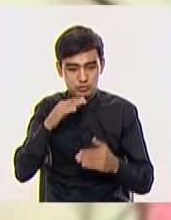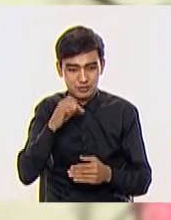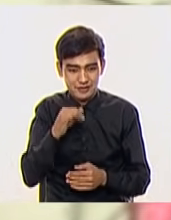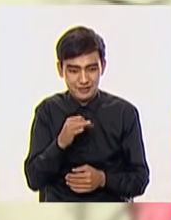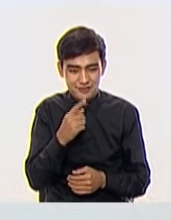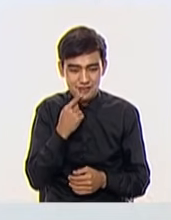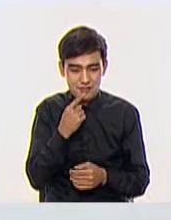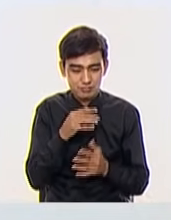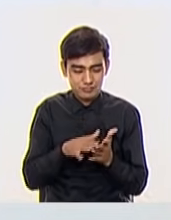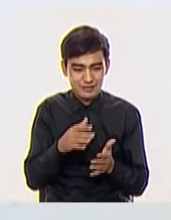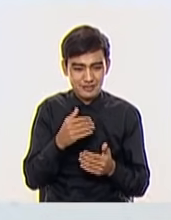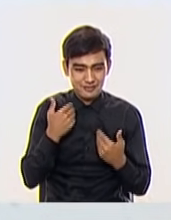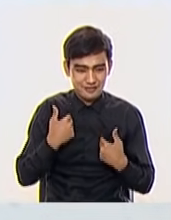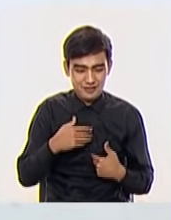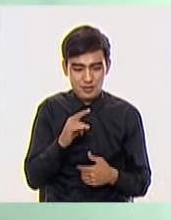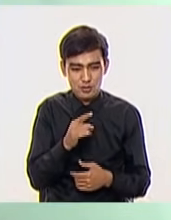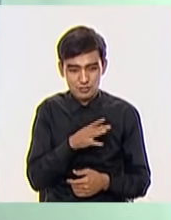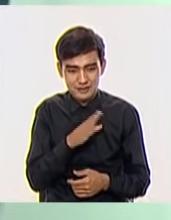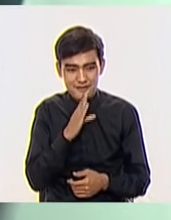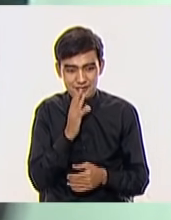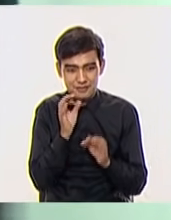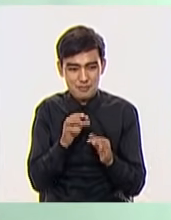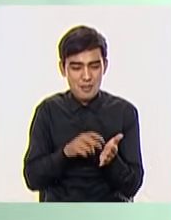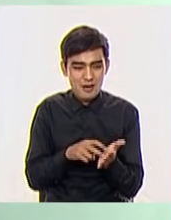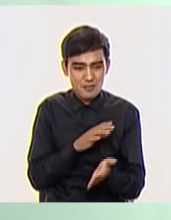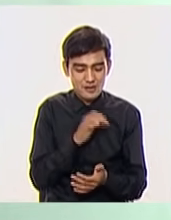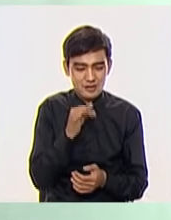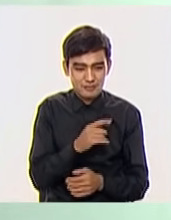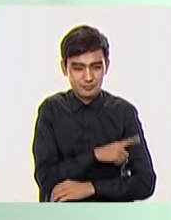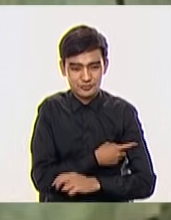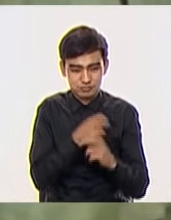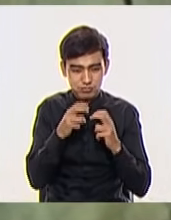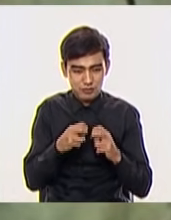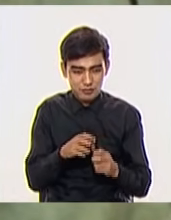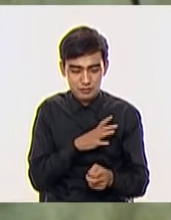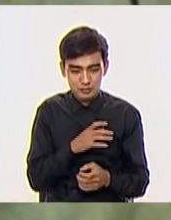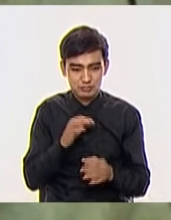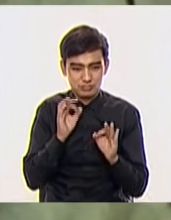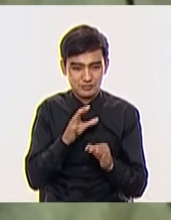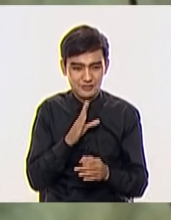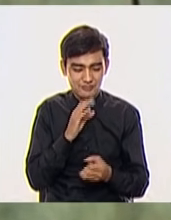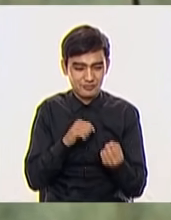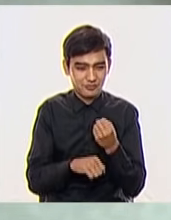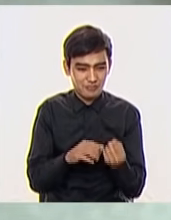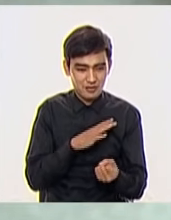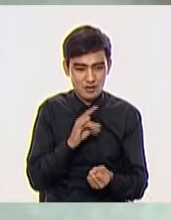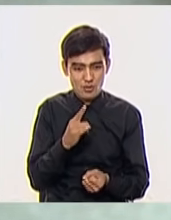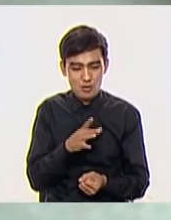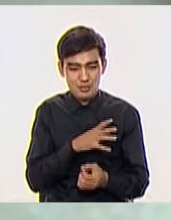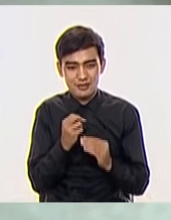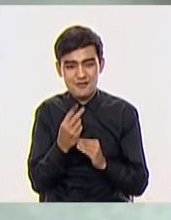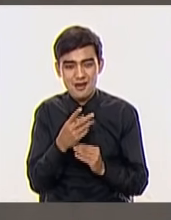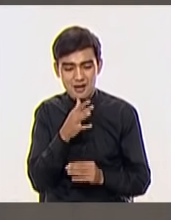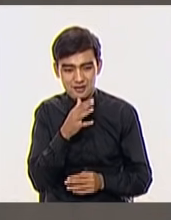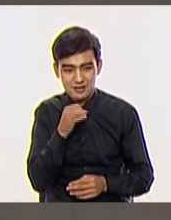заметила кровоподтеки на теле ребенка, но девочка боялась признаваться. Медицинское обследование подтвердило изнасилование. Тогда ребенку было